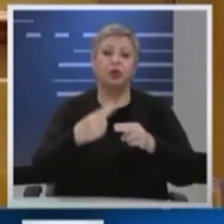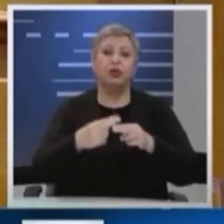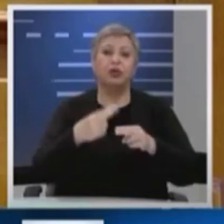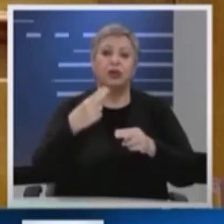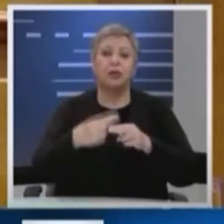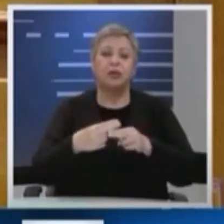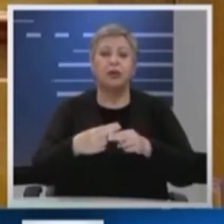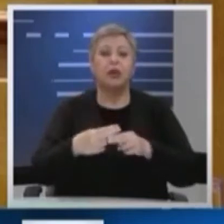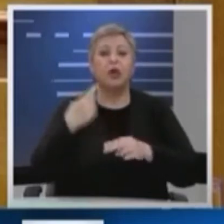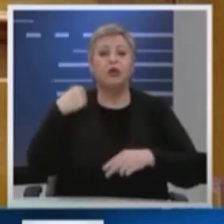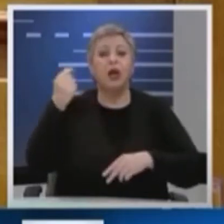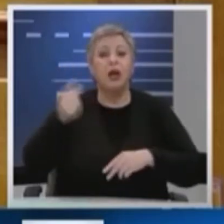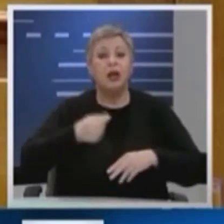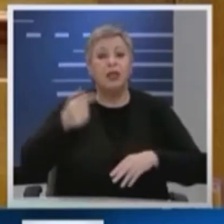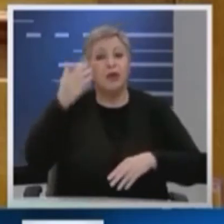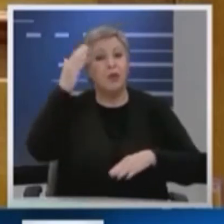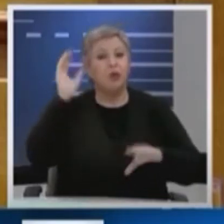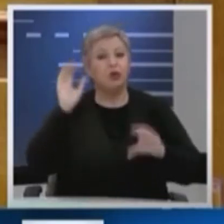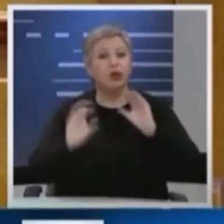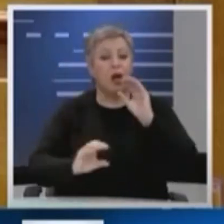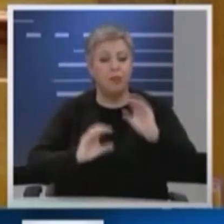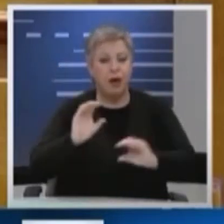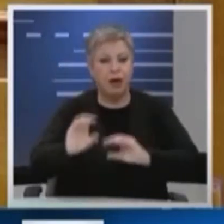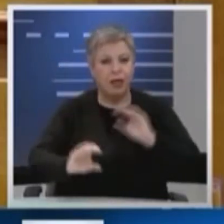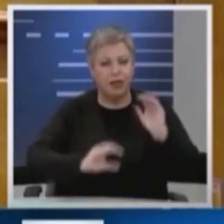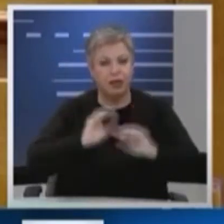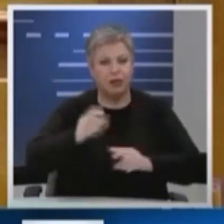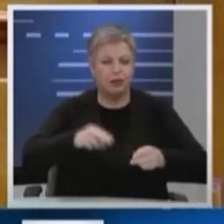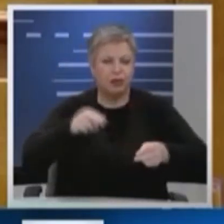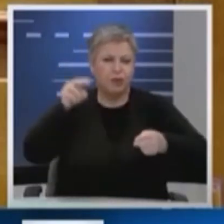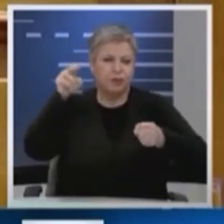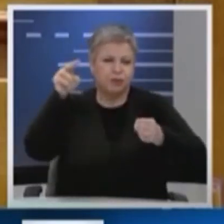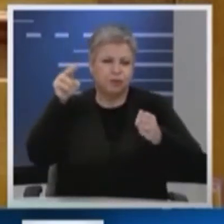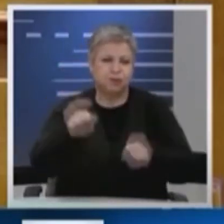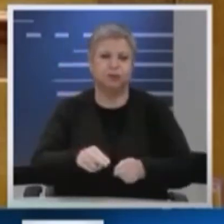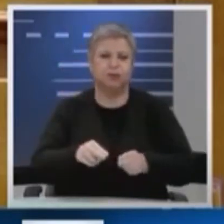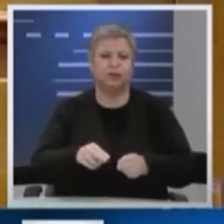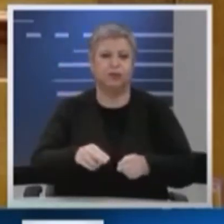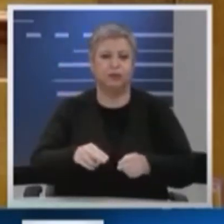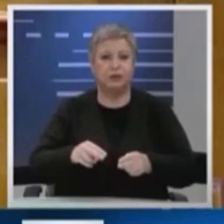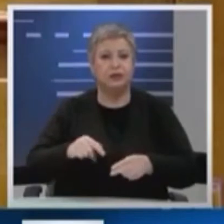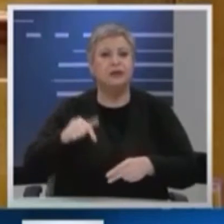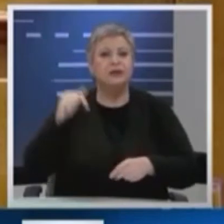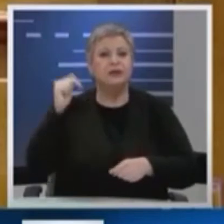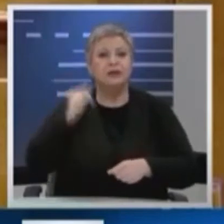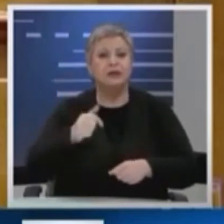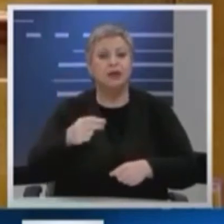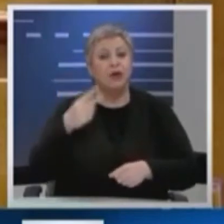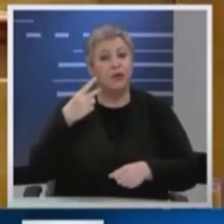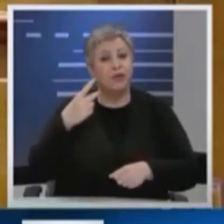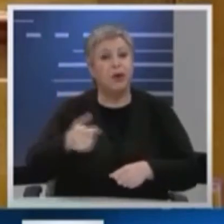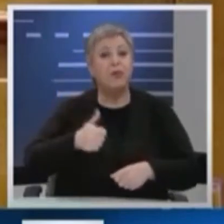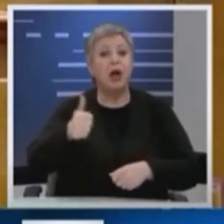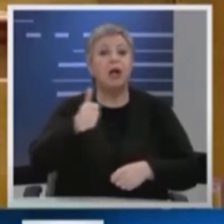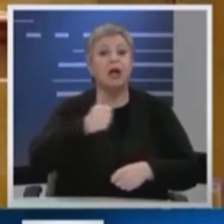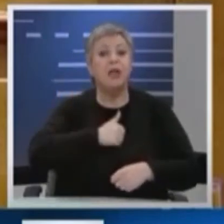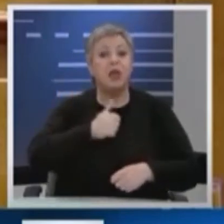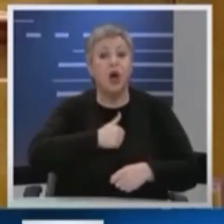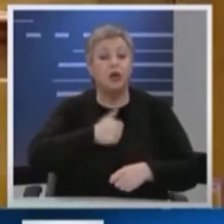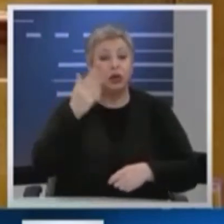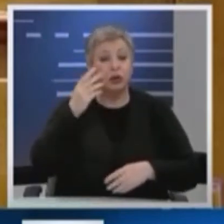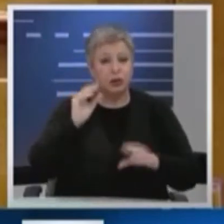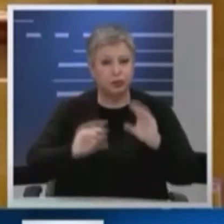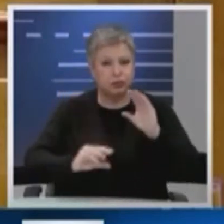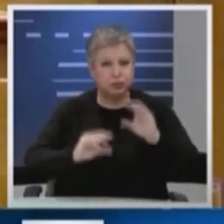κατά 550 εκατομμύρια ευρώ, σε μια εποχή που με αρνητικό ισοζύγιο ιδιωτικών επενδύσεων,